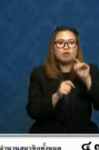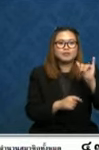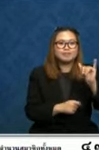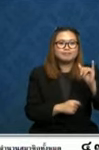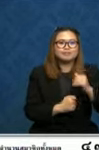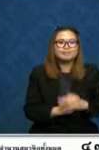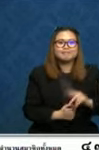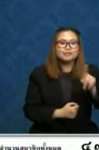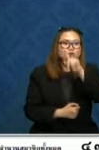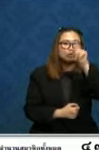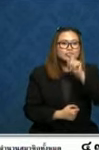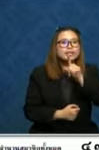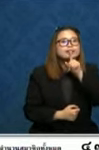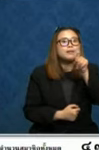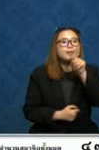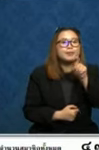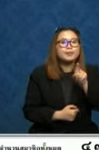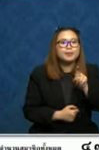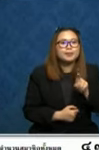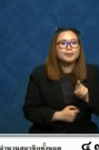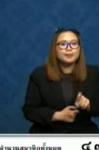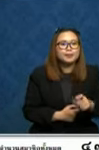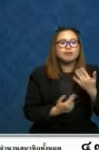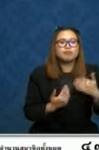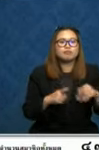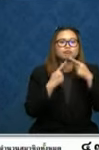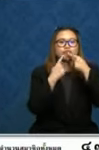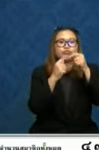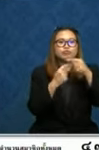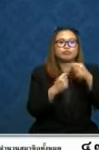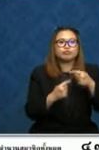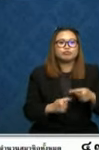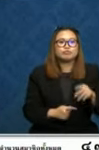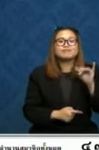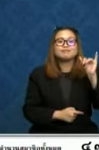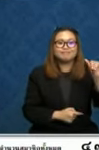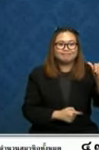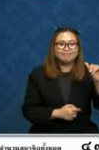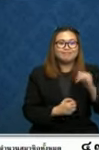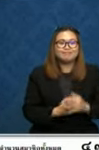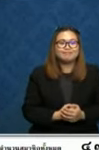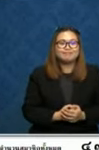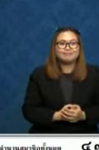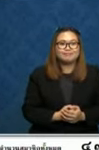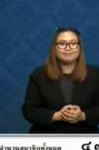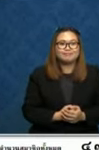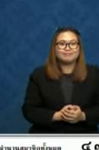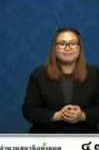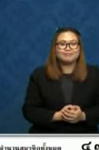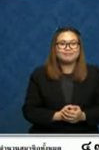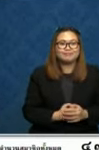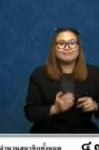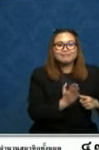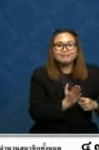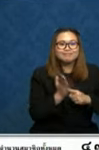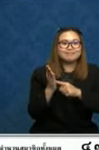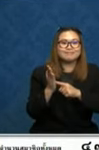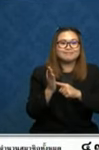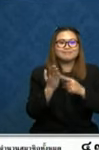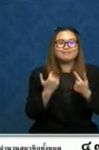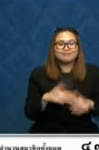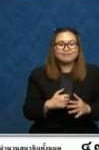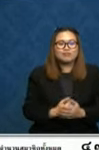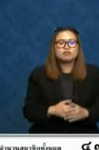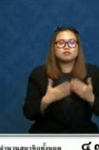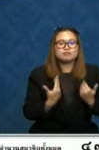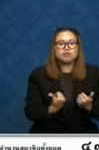ามเป็นเอกสารที่ทางกรรมาธิการขอตั้งแต่ต้นเดือนสิงหาคมบ้างนะครับบางหน่วยงานที่มาชี้แจงงบประมาณนี้ก็ส่งมานะครับแต่กรมน.นี้ยังไม่ส่งถึง